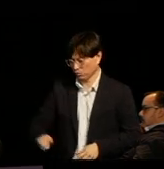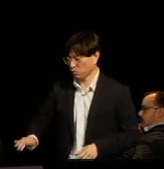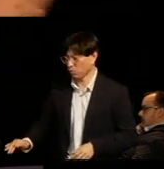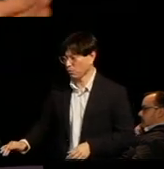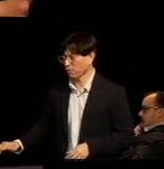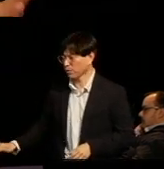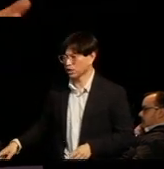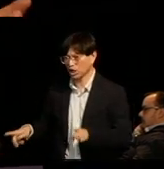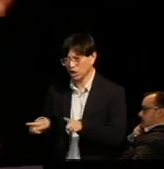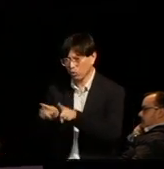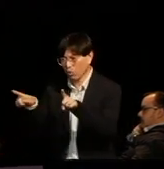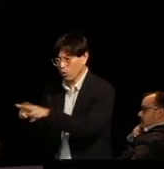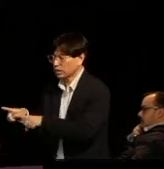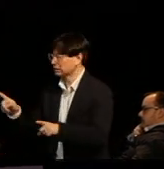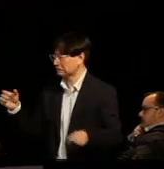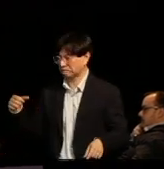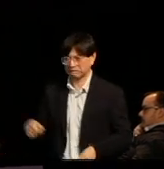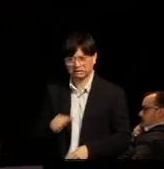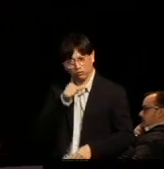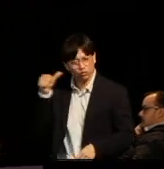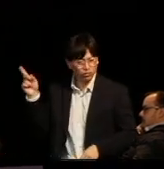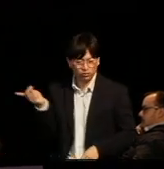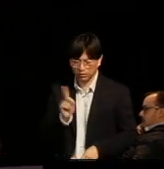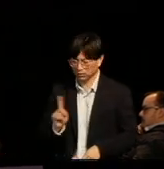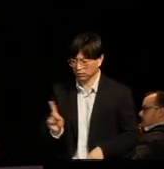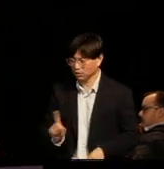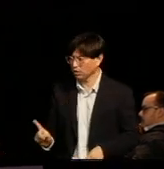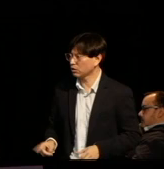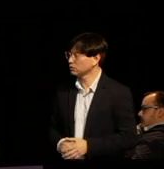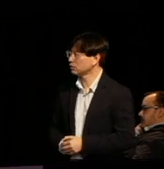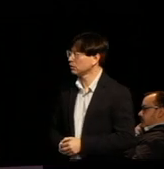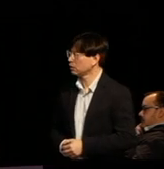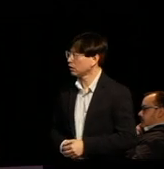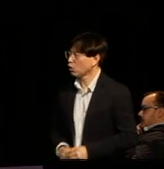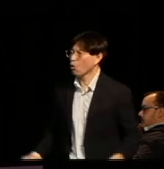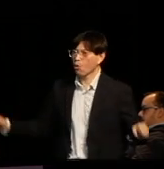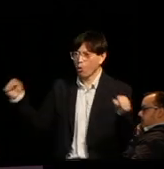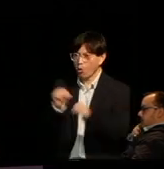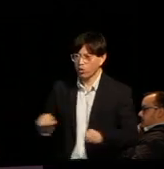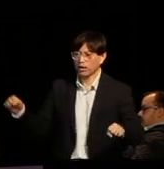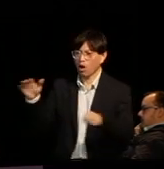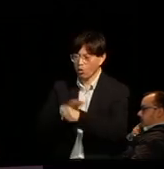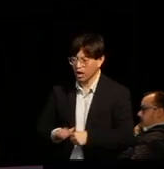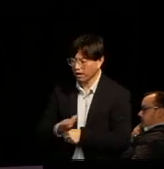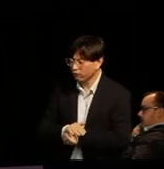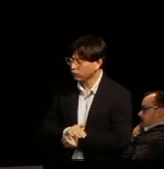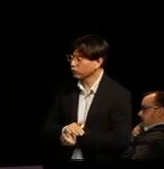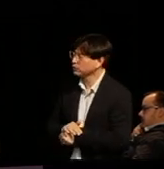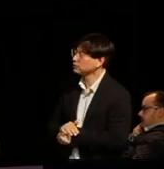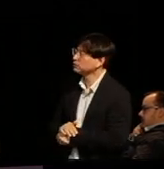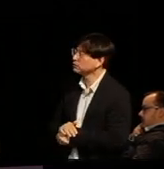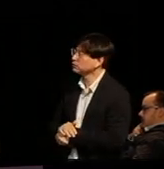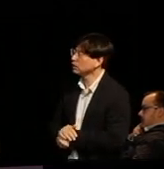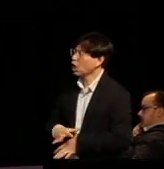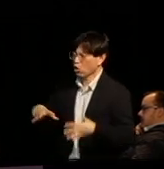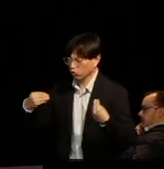ritmo che non funziona No ho una una gestione della riunione di catechesi che ha una parte che si fa